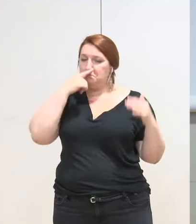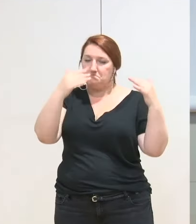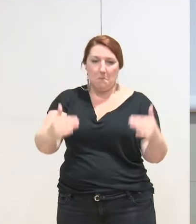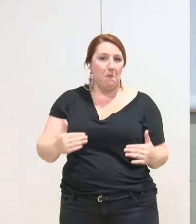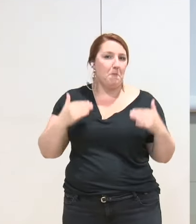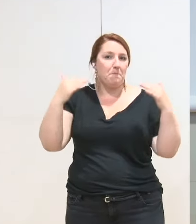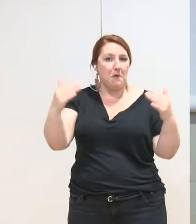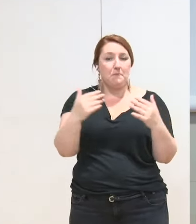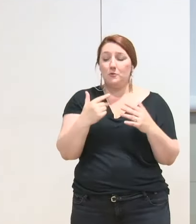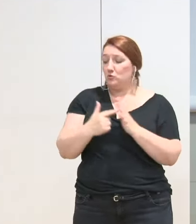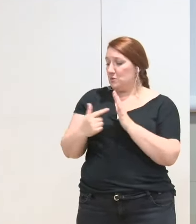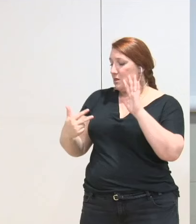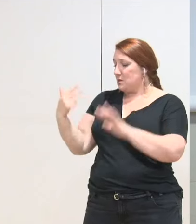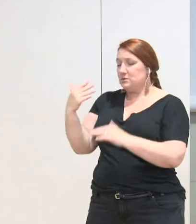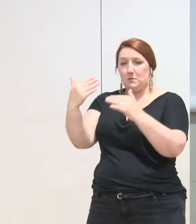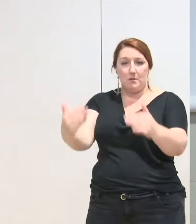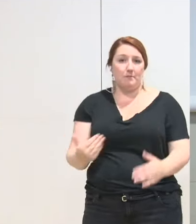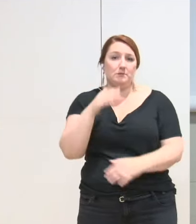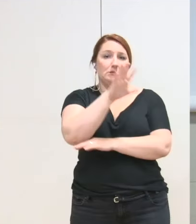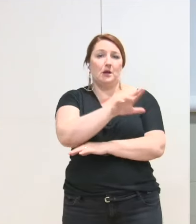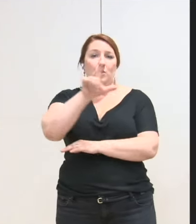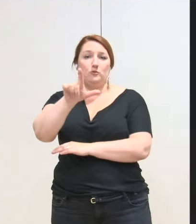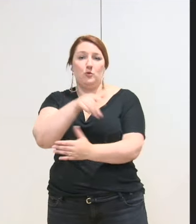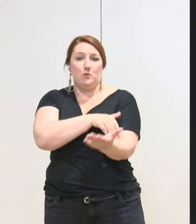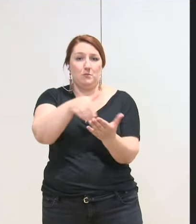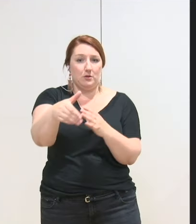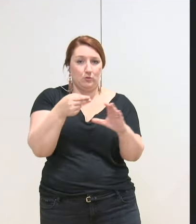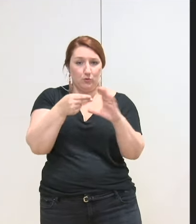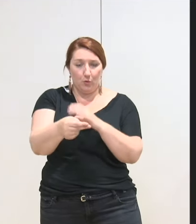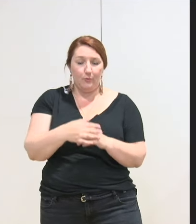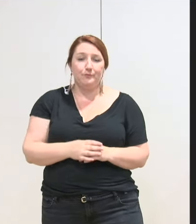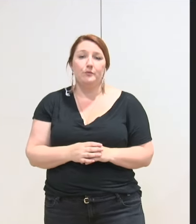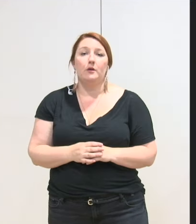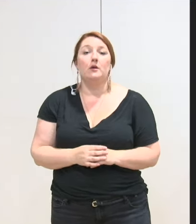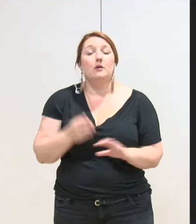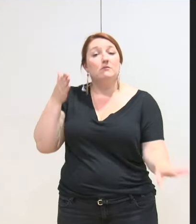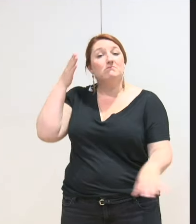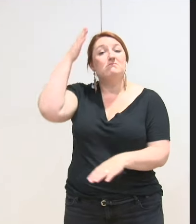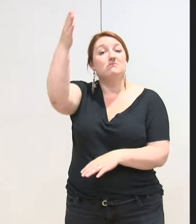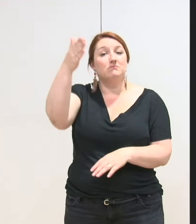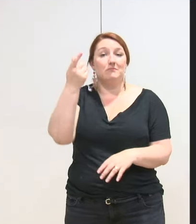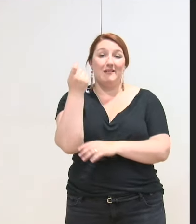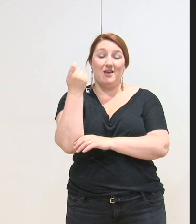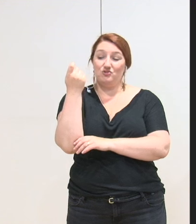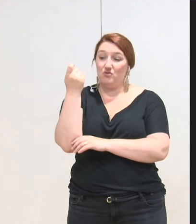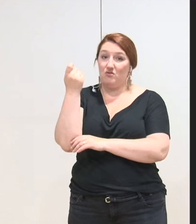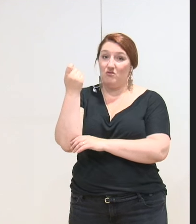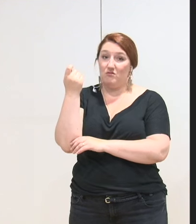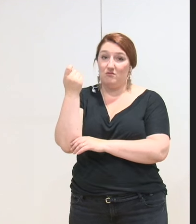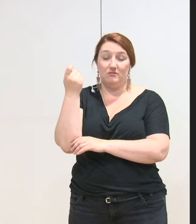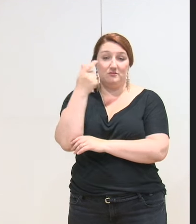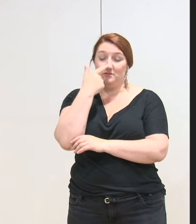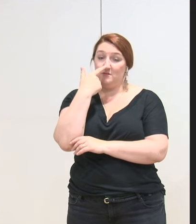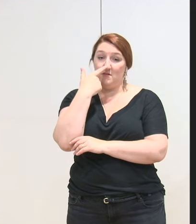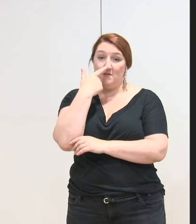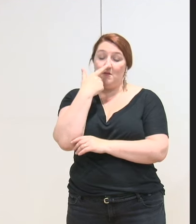perçue par la ville en 2013 soit 52 millions d'euros à noter qu'à l'avenir ce flux financier sera nécessairement impacté par